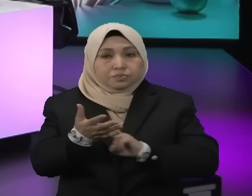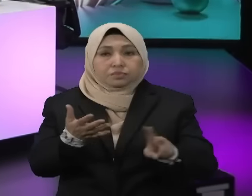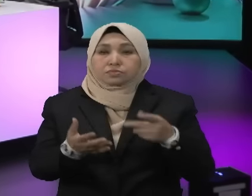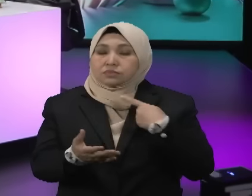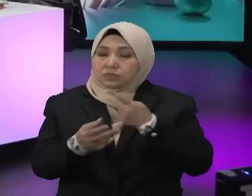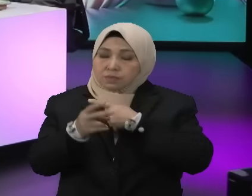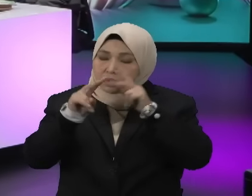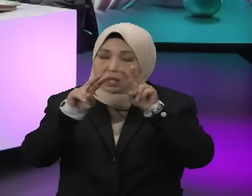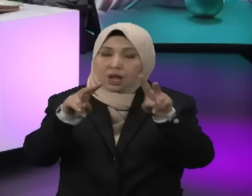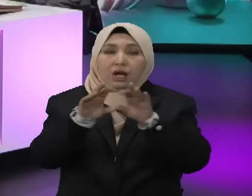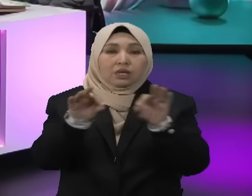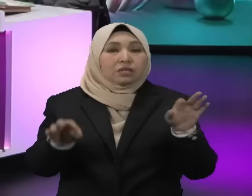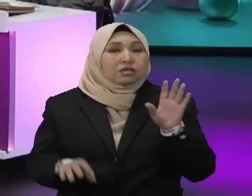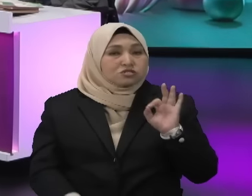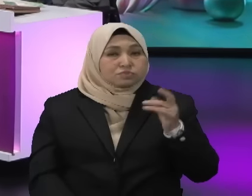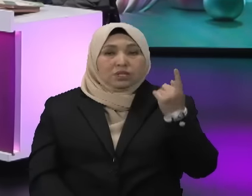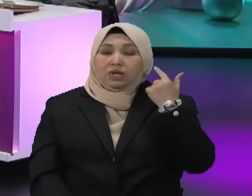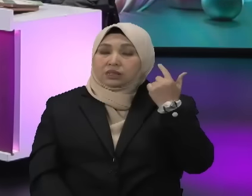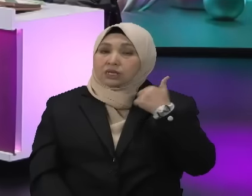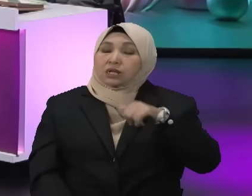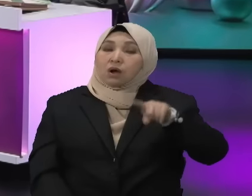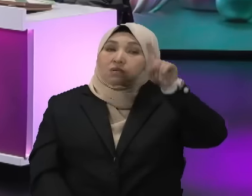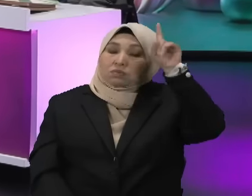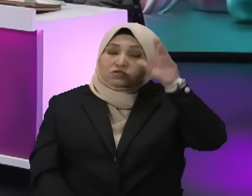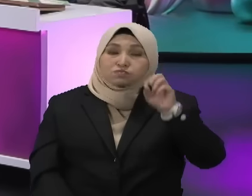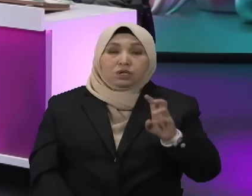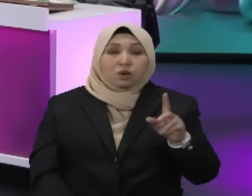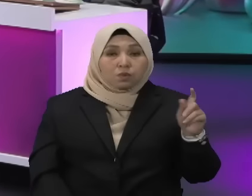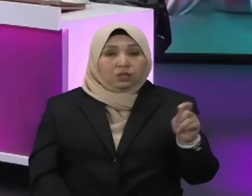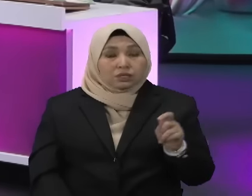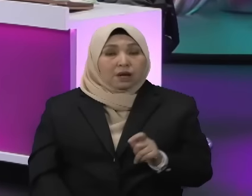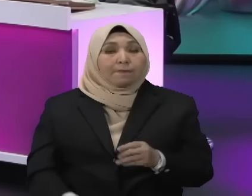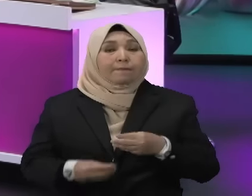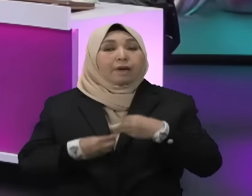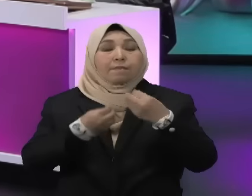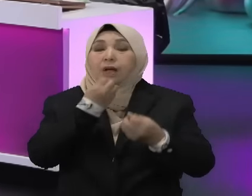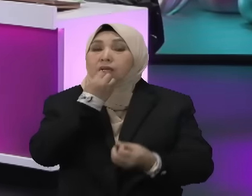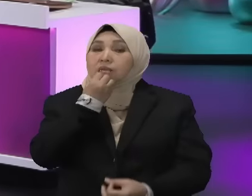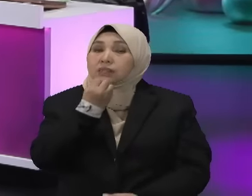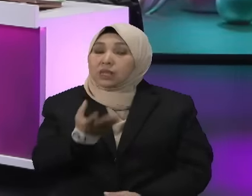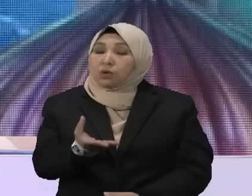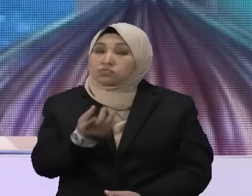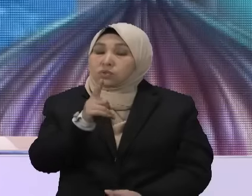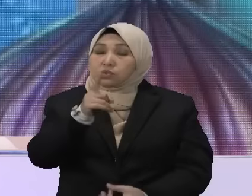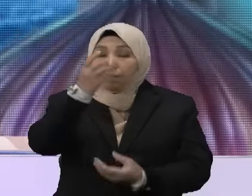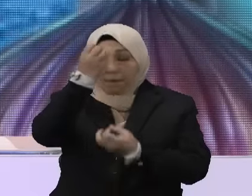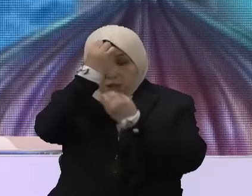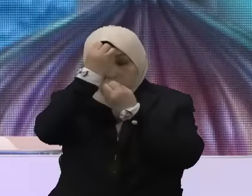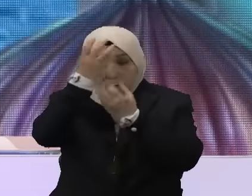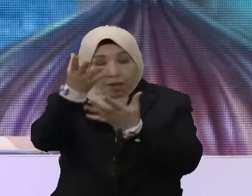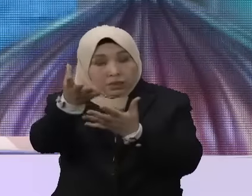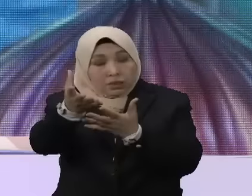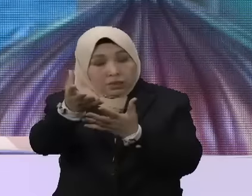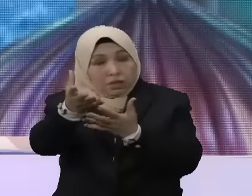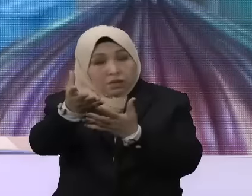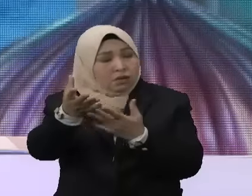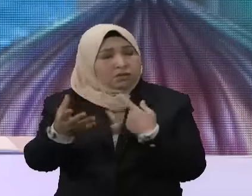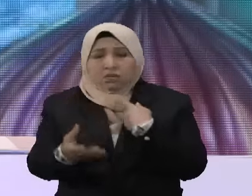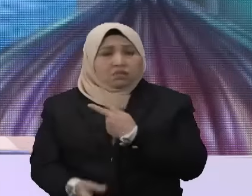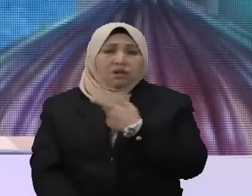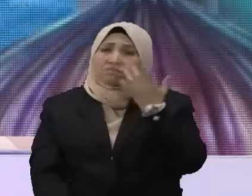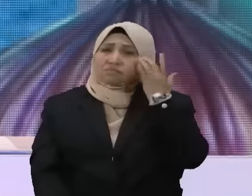tengok pada ayat ke-9 tadi Allah Subhanahu Wa Ta'ala memberi tahu satu maklumat yang mana kita tidak akan